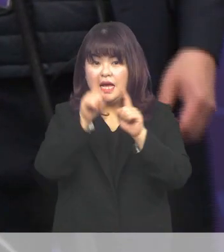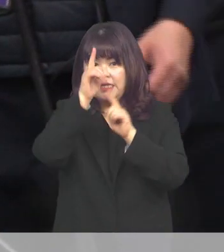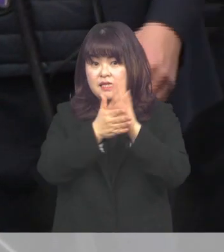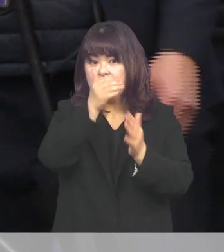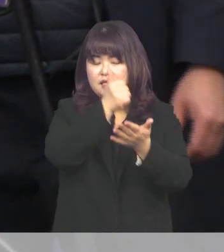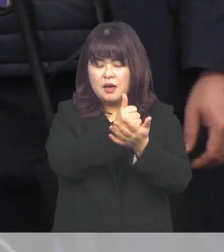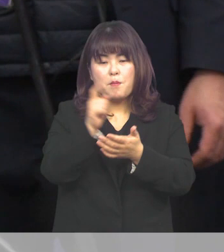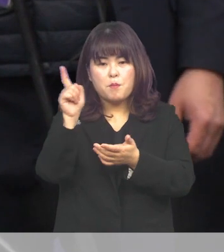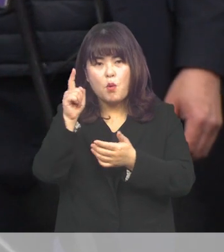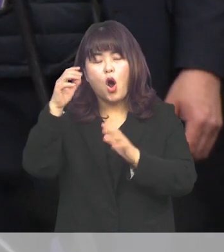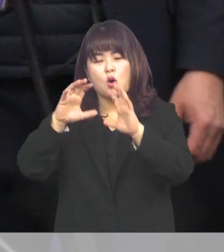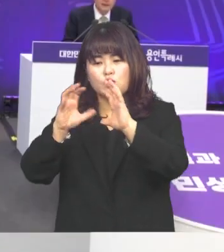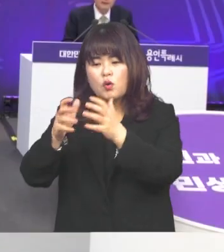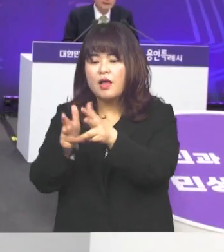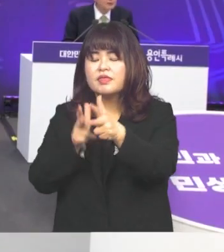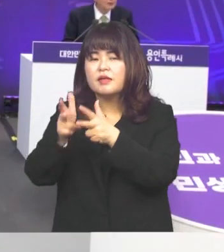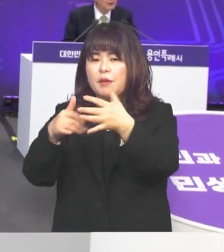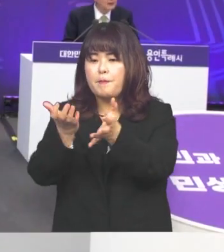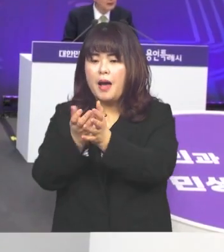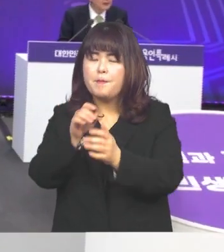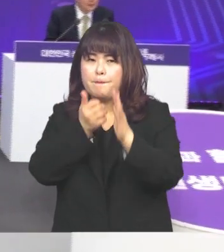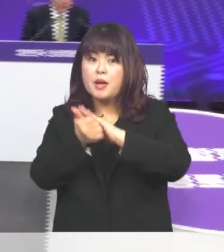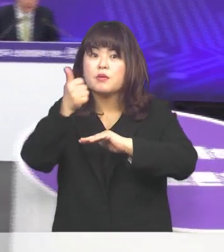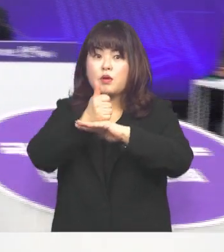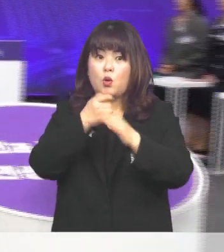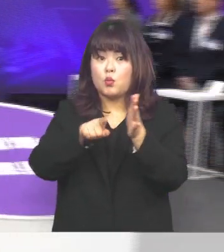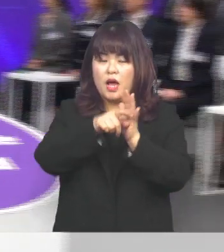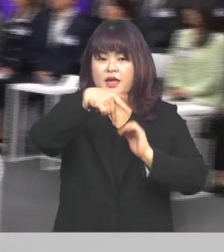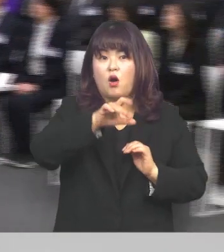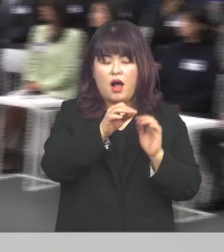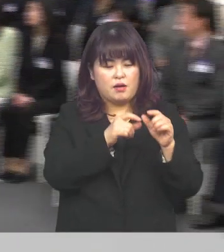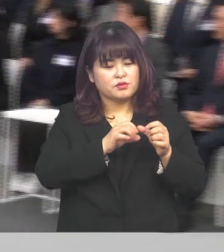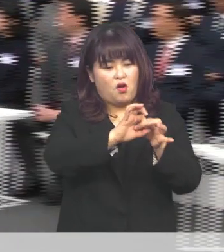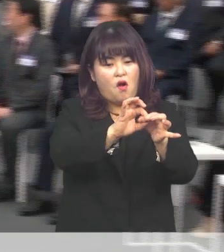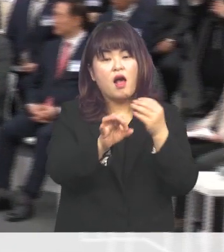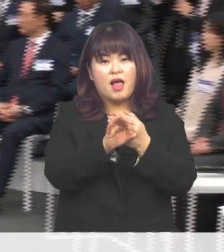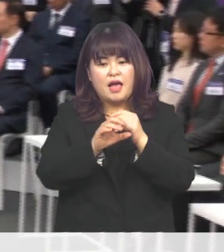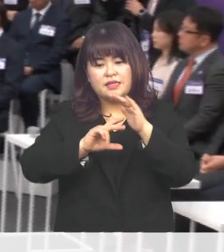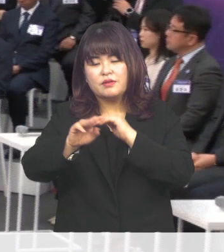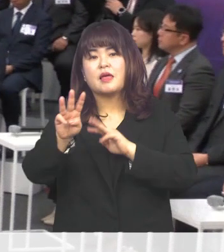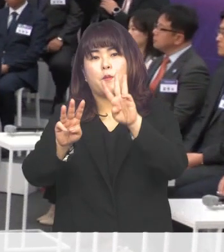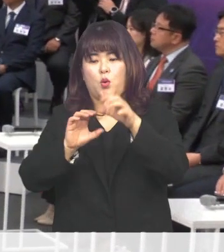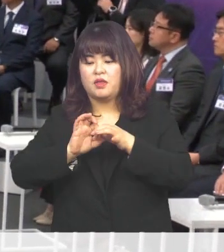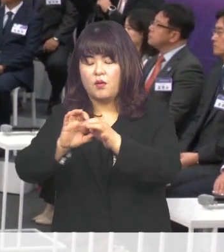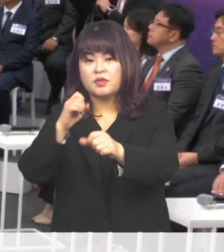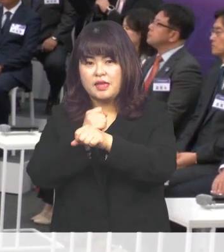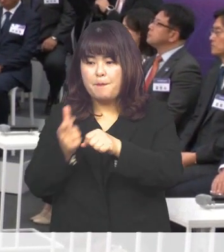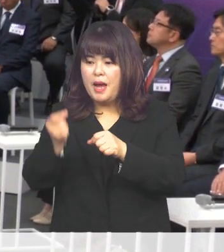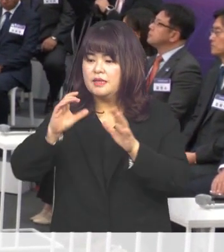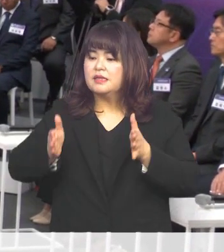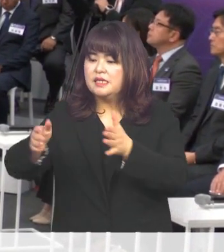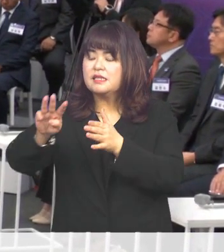용인특예시장은 국가산단의 성공적 조성을 위해 경강선 연장, 지하철 3호선 연장, 국도 45호선 조기